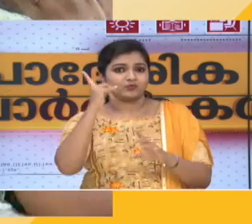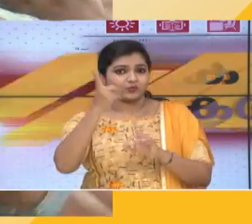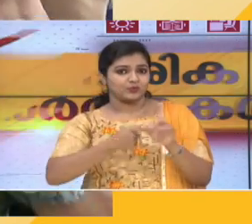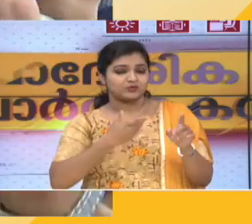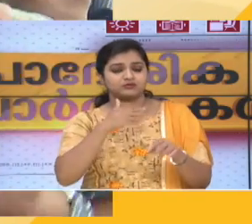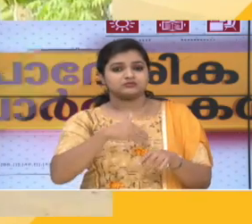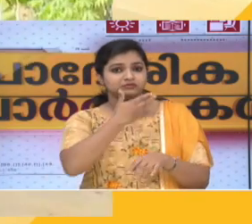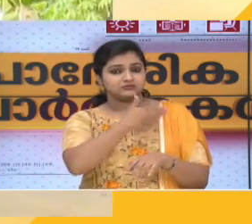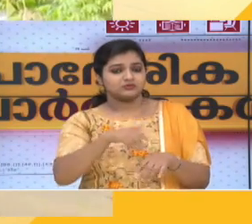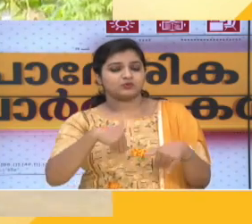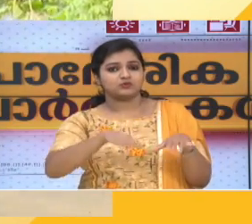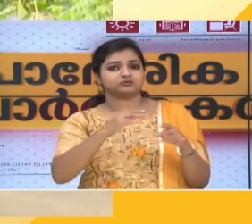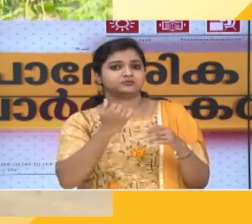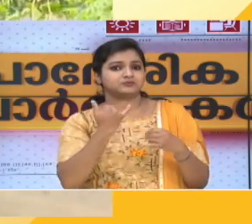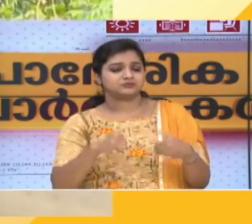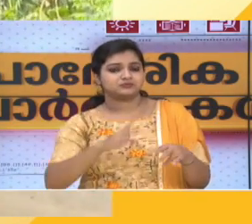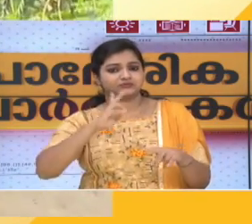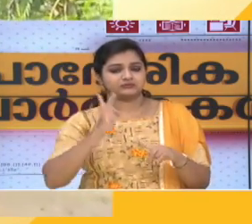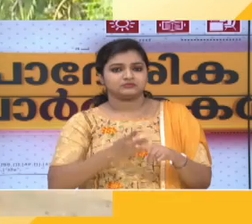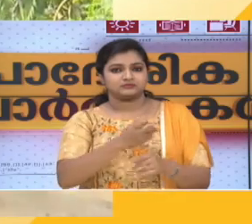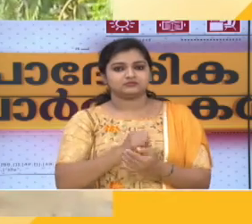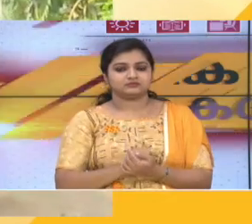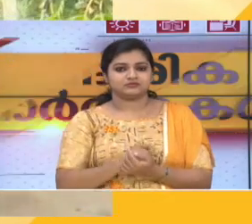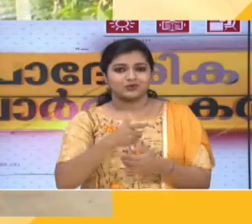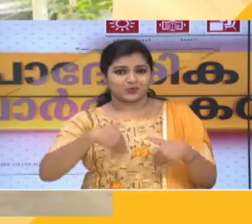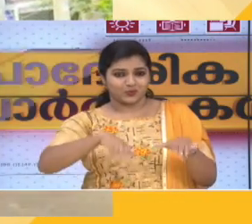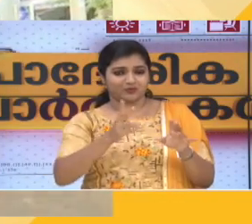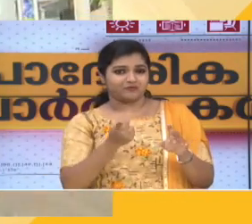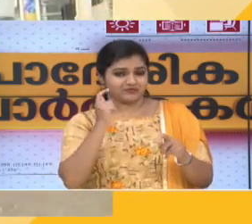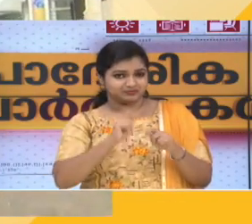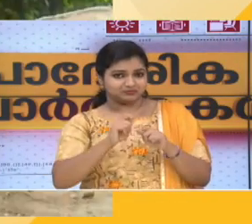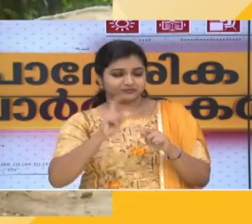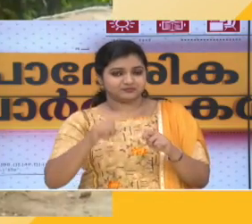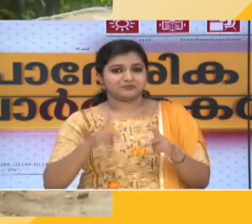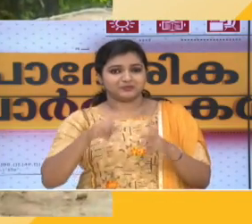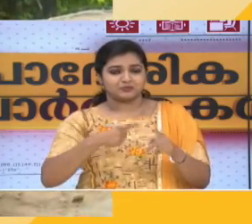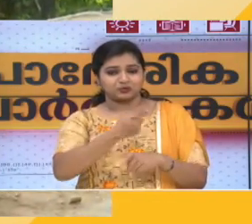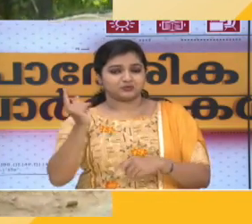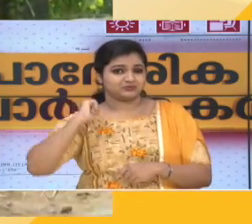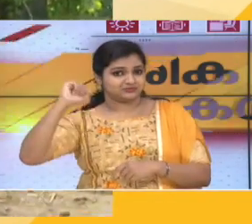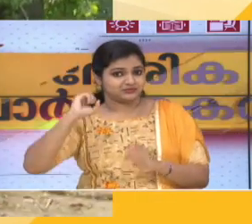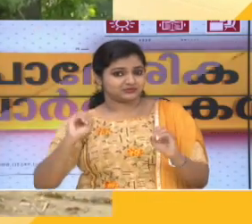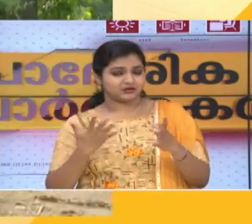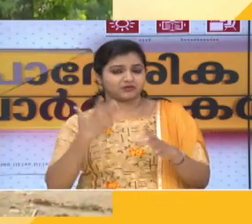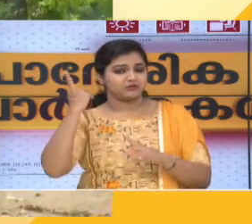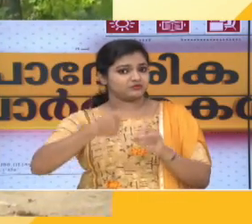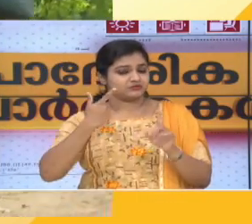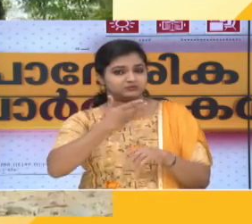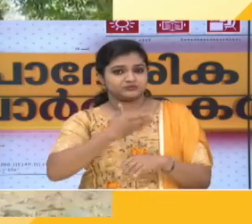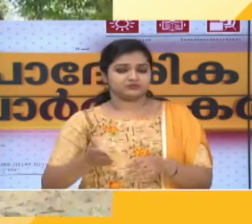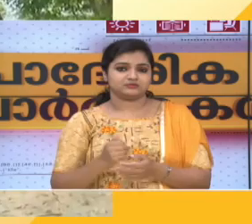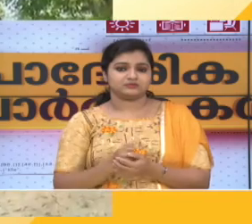റോഡ് ഇതേ അവസ്ഥയിലാണ്. റോഡിന്റെ ശോചനീയാവസ്ഥ പരിഹരിക്കണമെന്നാവശ്യപ്പെട്ട് പൊതുജനം പ്രക്ഷോഭം തുടങ്ങിയിട്ടും കാലമേറെയായി.